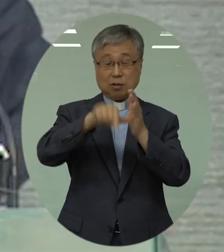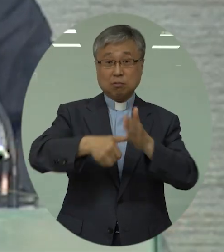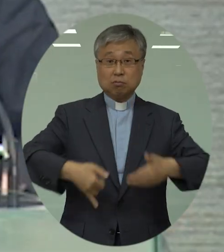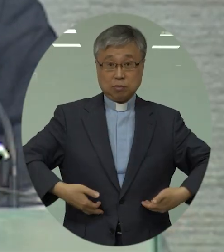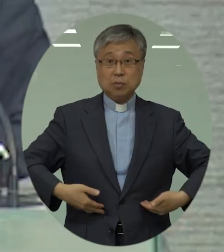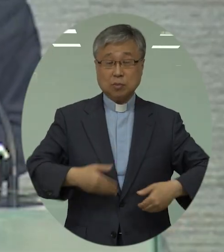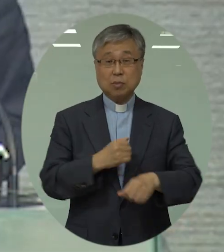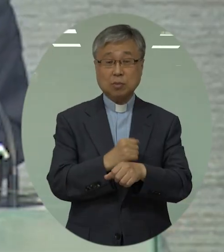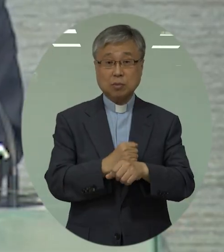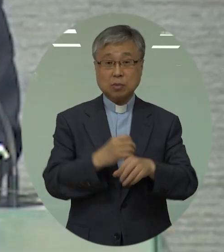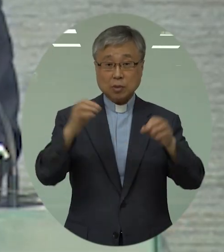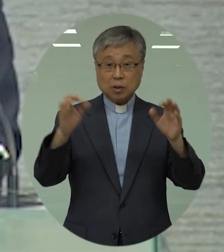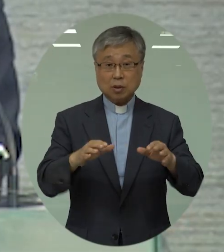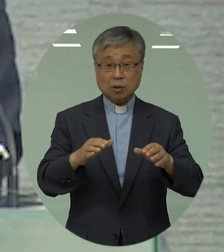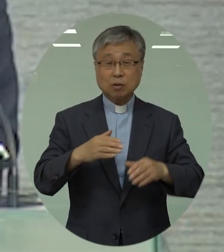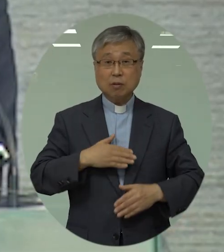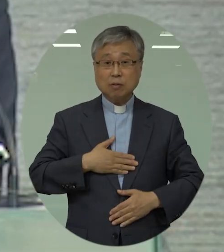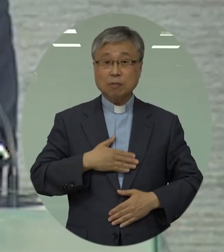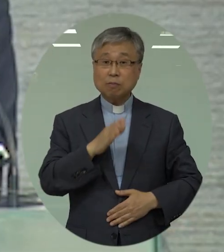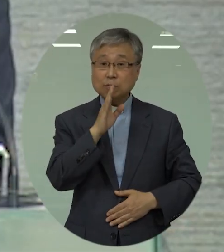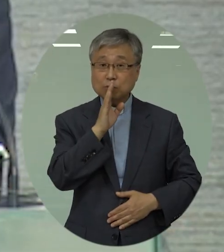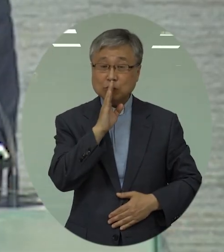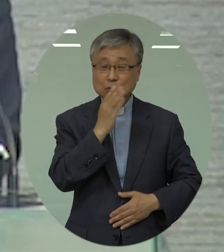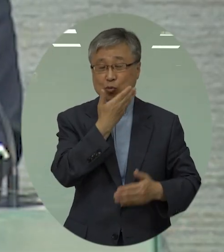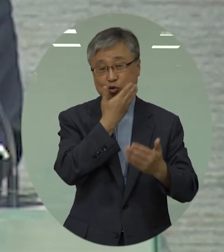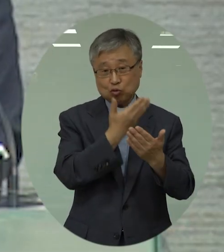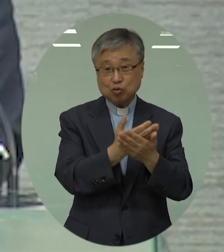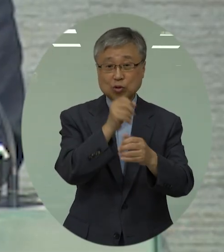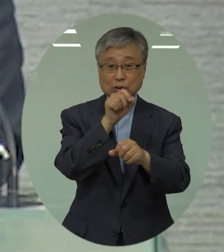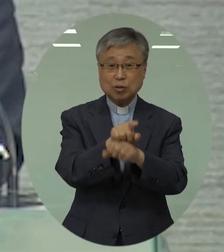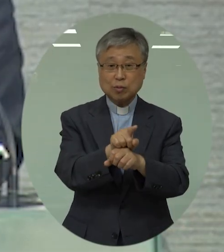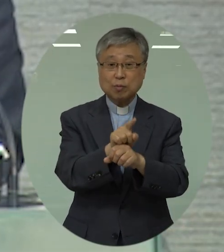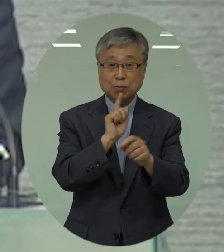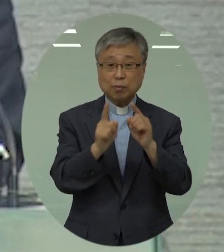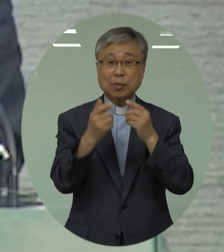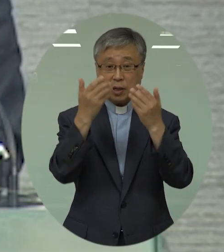거기 잠깐 거기다 경건의 시간의 중요성이 거기